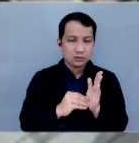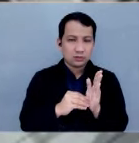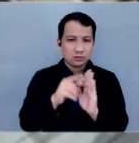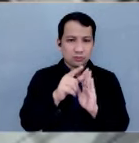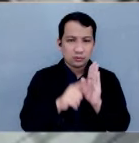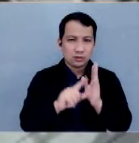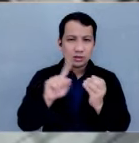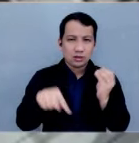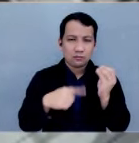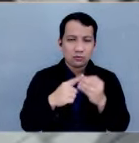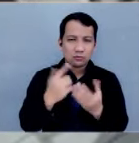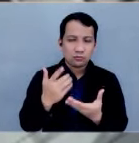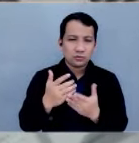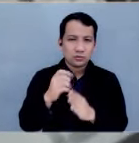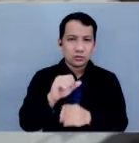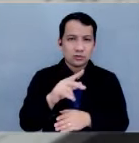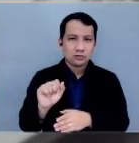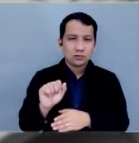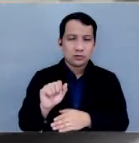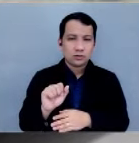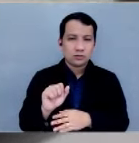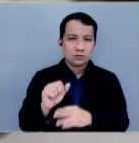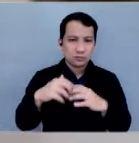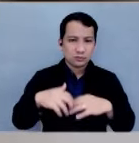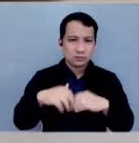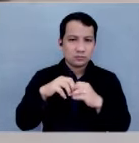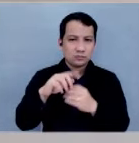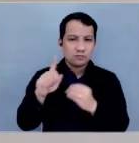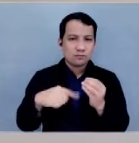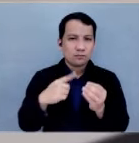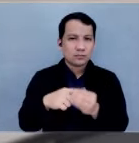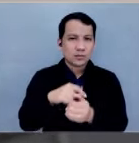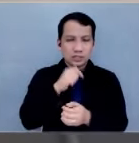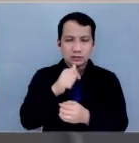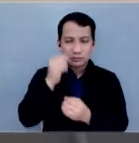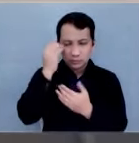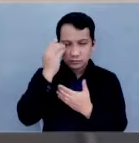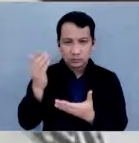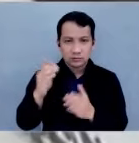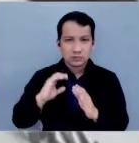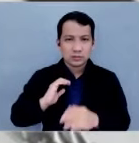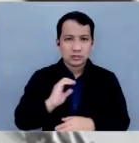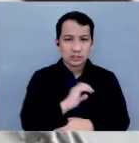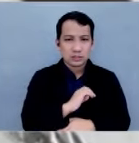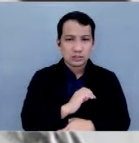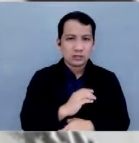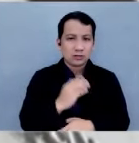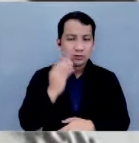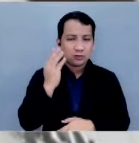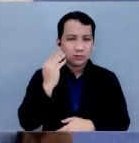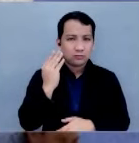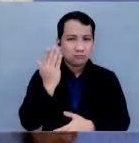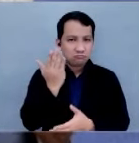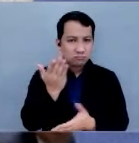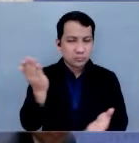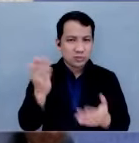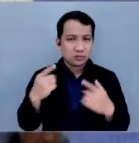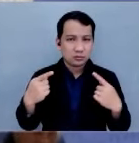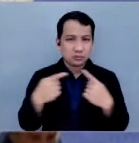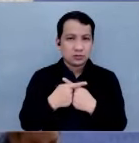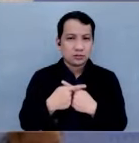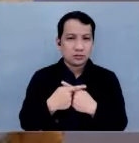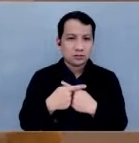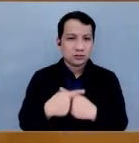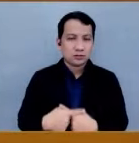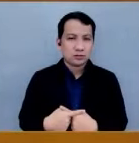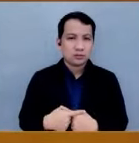violation ng swar asug ang pagre restructure daw nila na hindi ipinaalam sa Kongreso Bago yan matatandaang nag-ugat ang pagdinig ng house committee